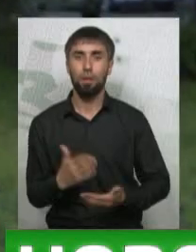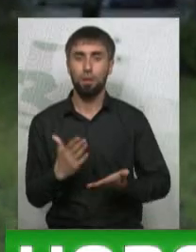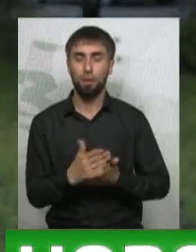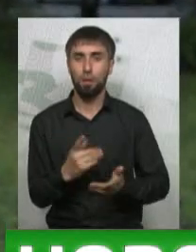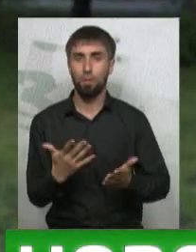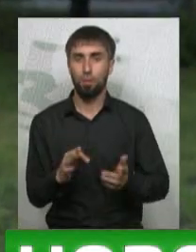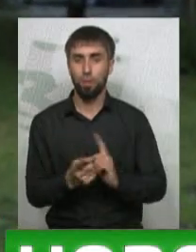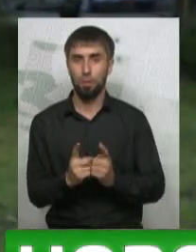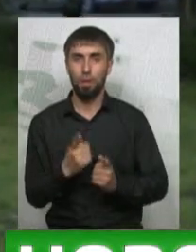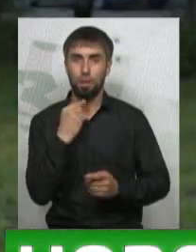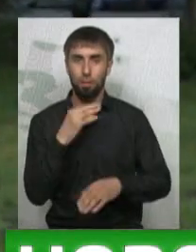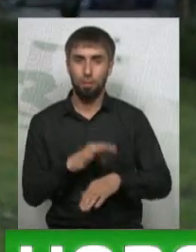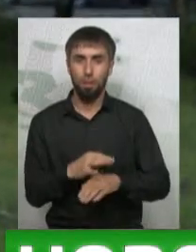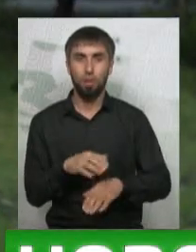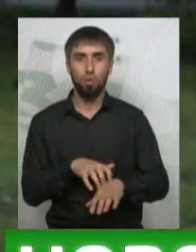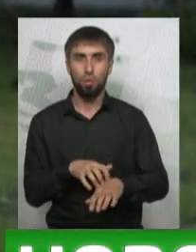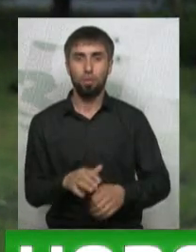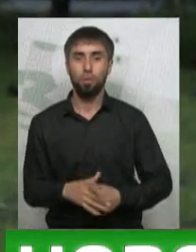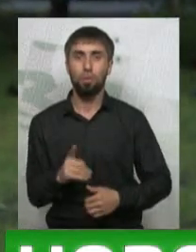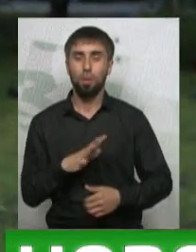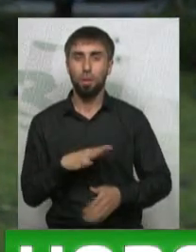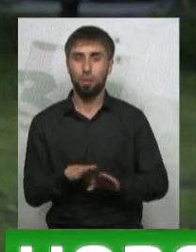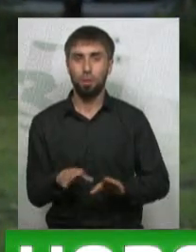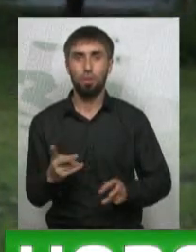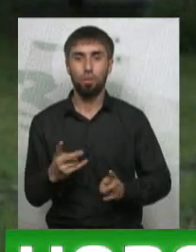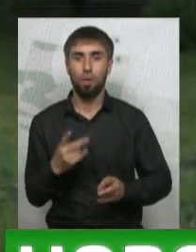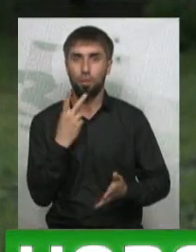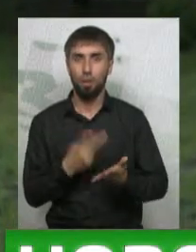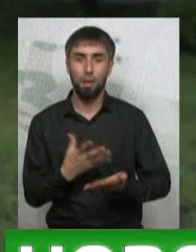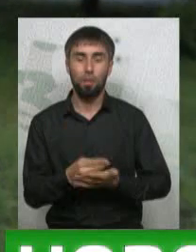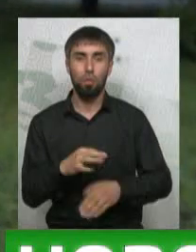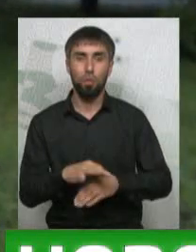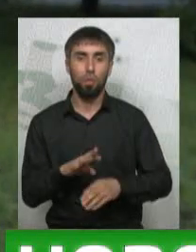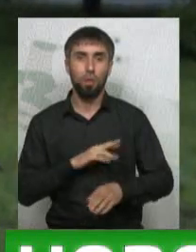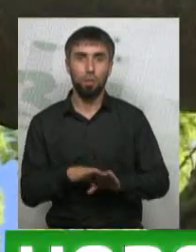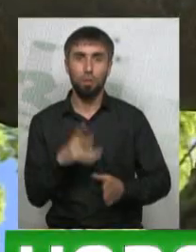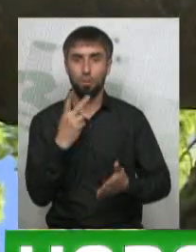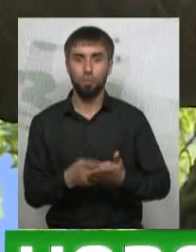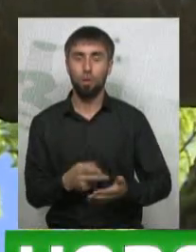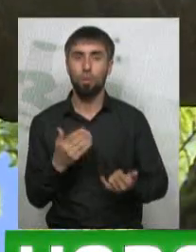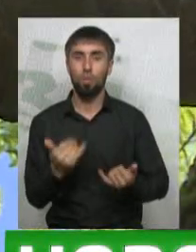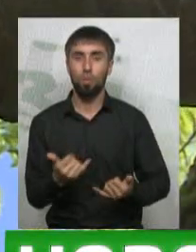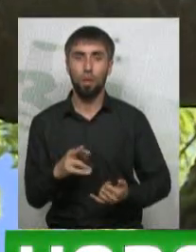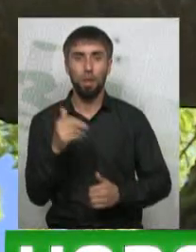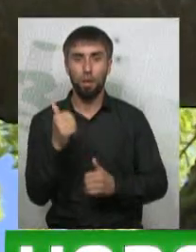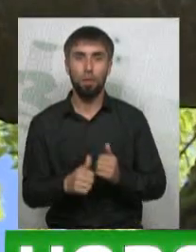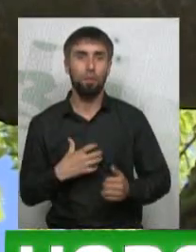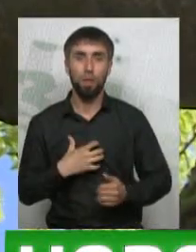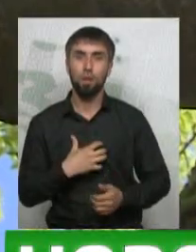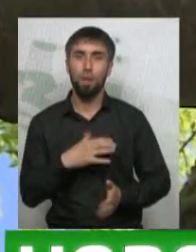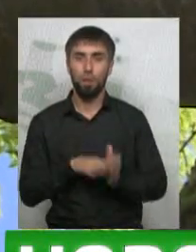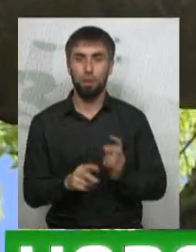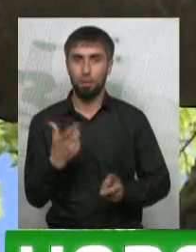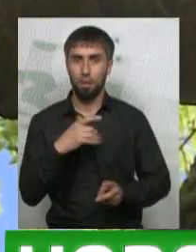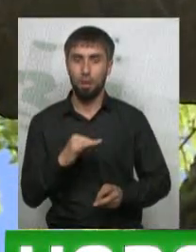какие-то изменения, либо покраснение, чесотка, что-нибудь такое, нужно посмотреть свою кожу, я тоже просматриваю. Сейчас для каждого важно